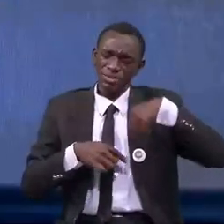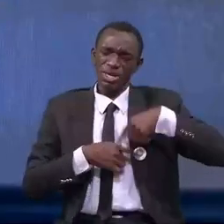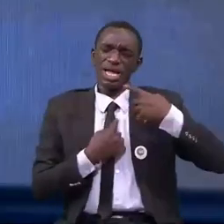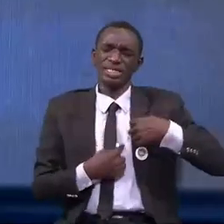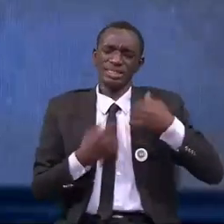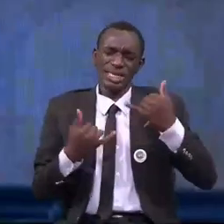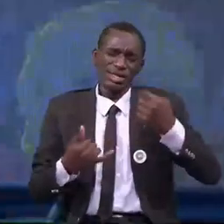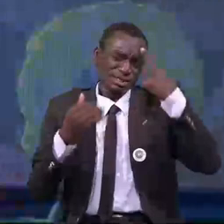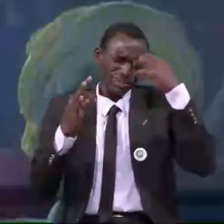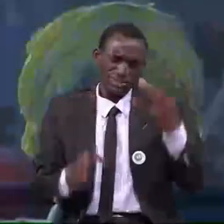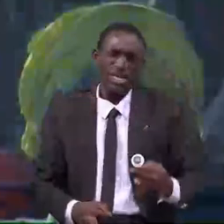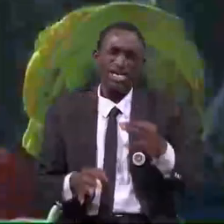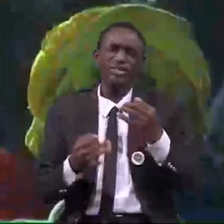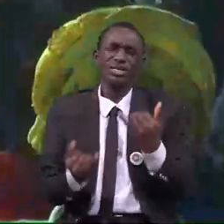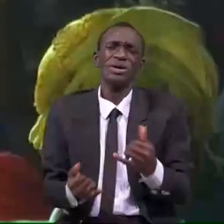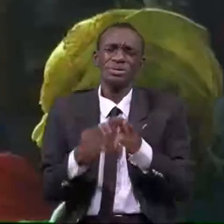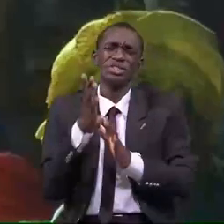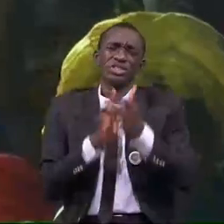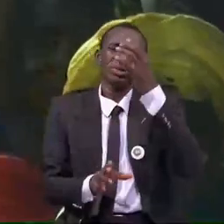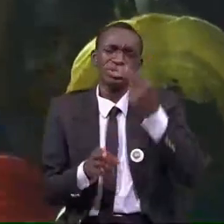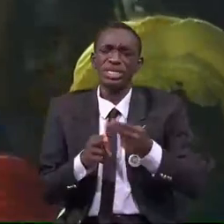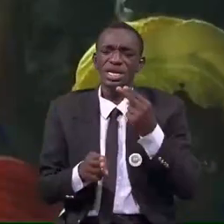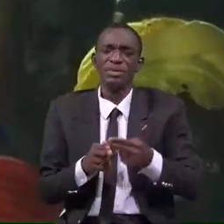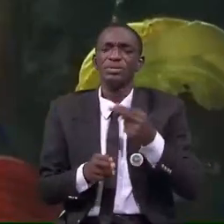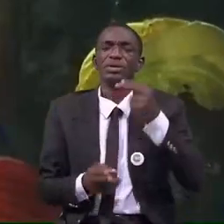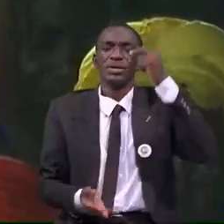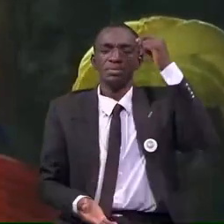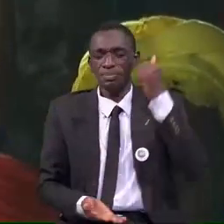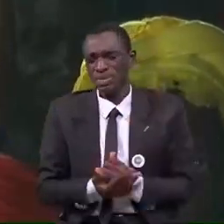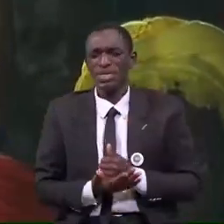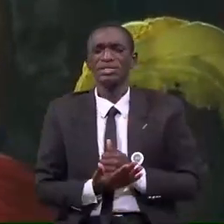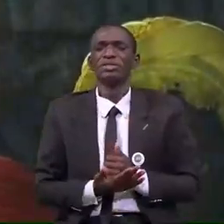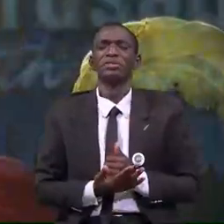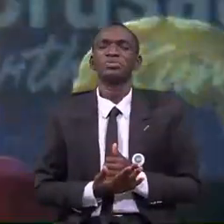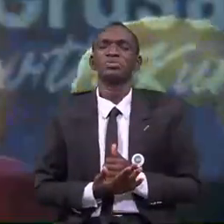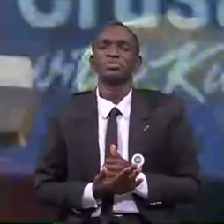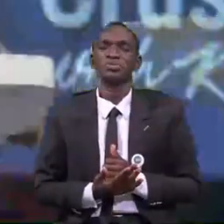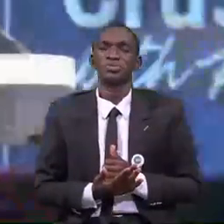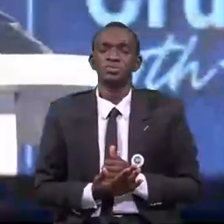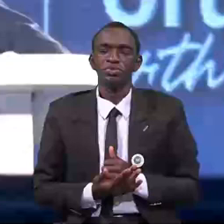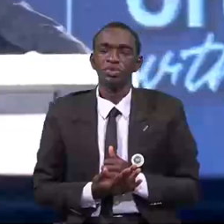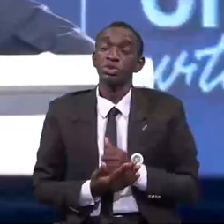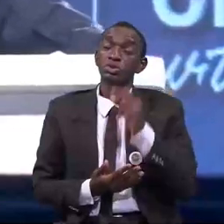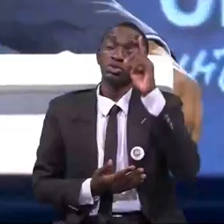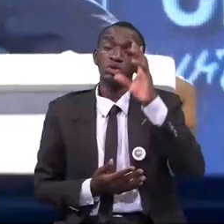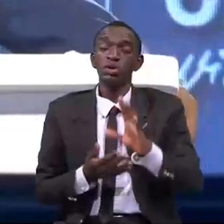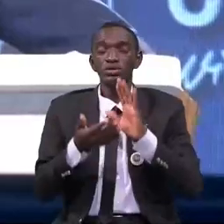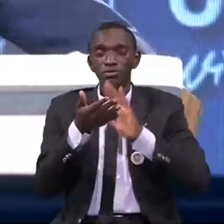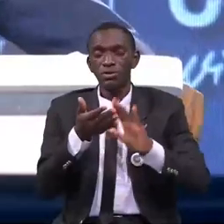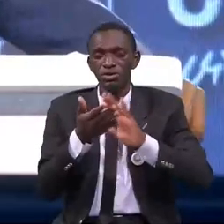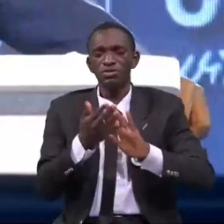maintenant touche le cœur le siège de toutes actions de toutes décisions dans leur vie maintenant au nom de